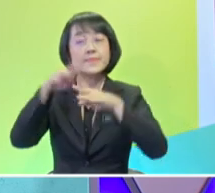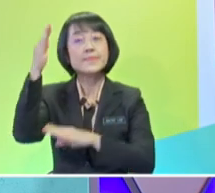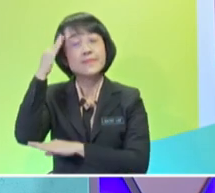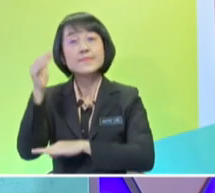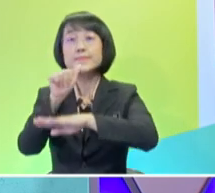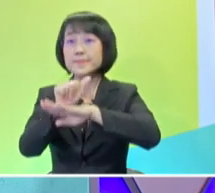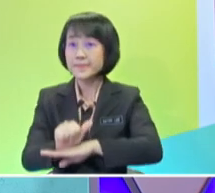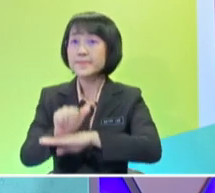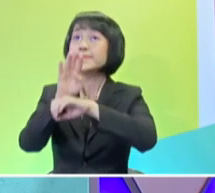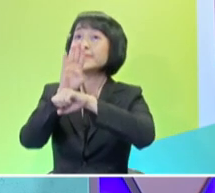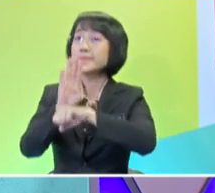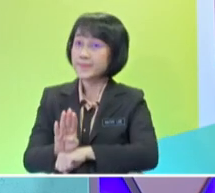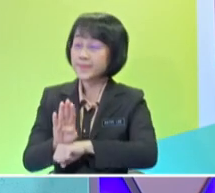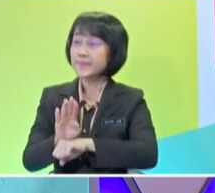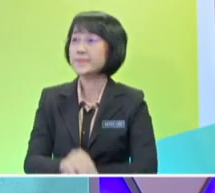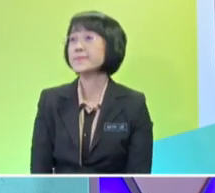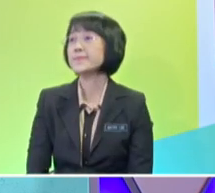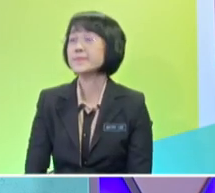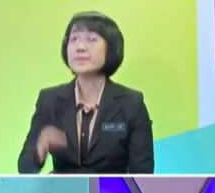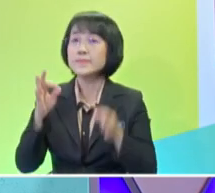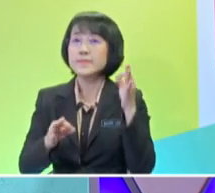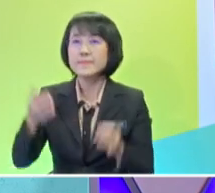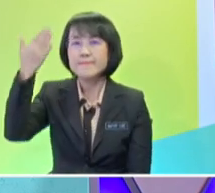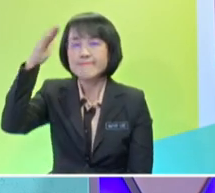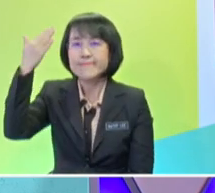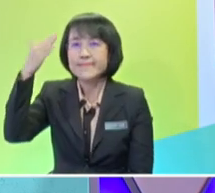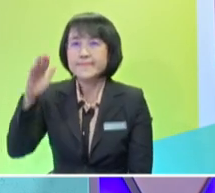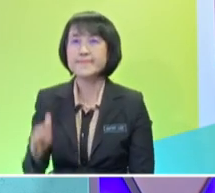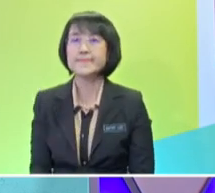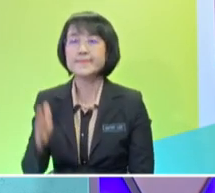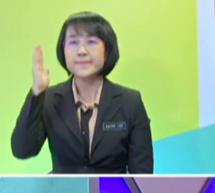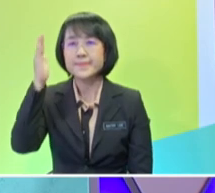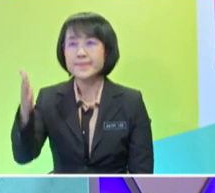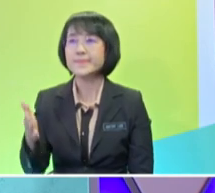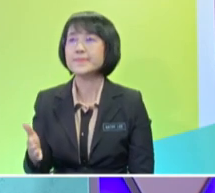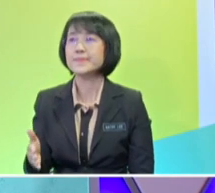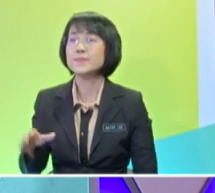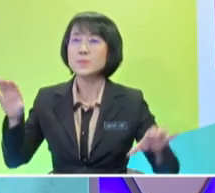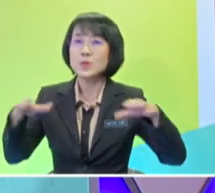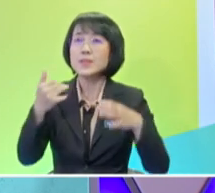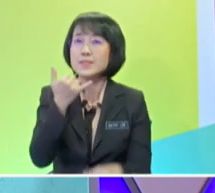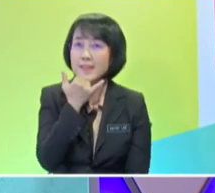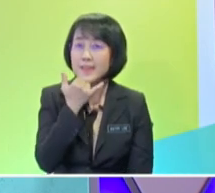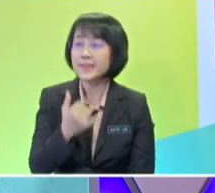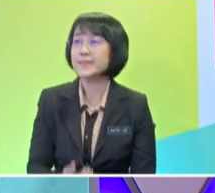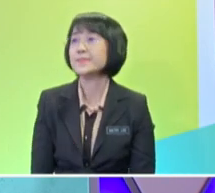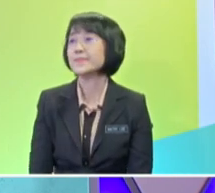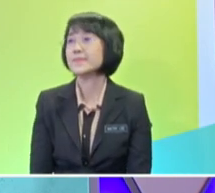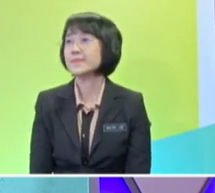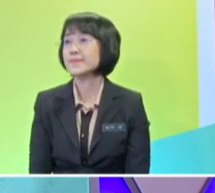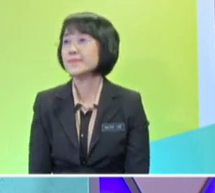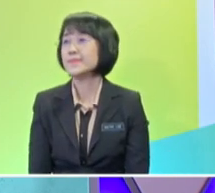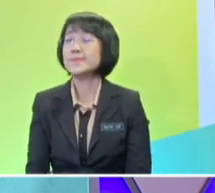kadang-kadang itu tidak tahu ada dan budaya jadi kita mungkin melanggar adat dan budaya sesuatu kaum Oke jadi yang kedua dapat